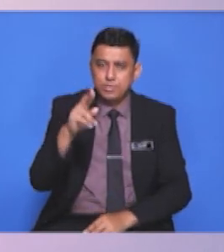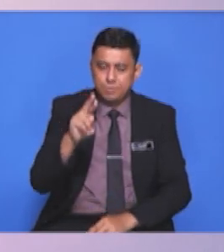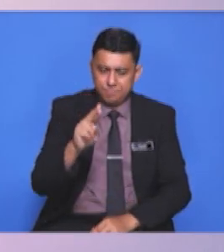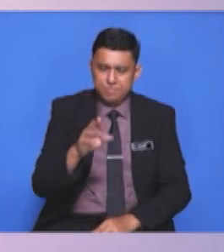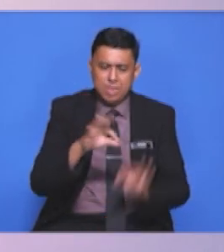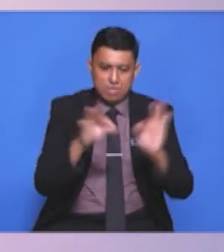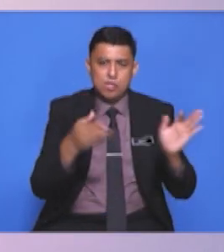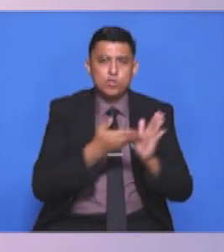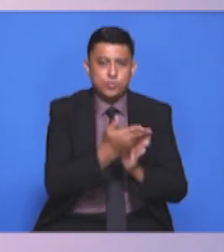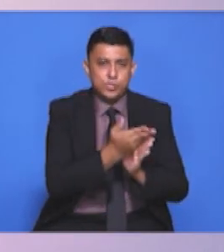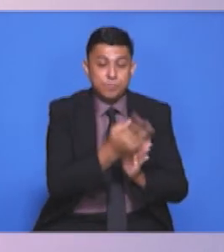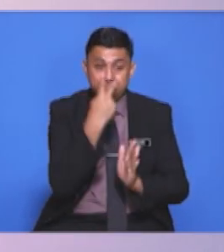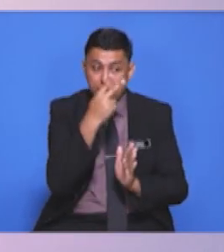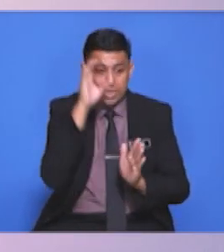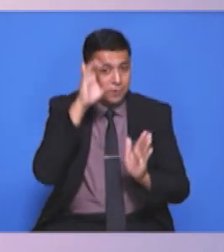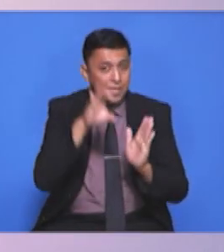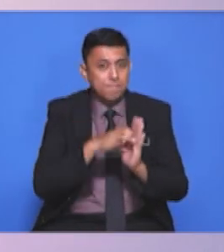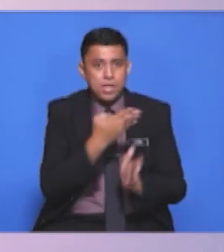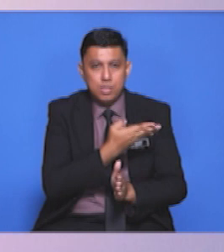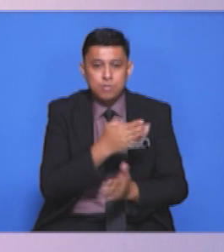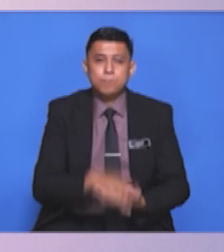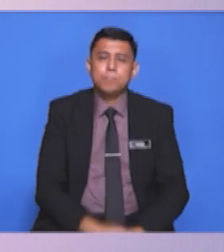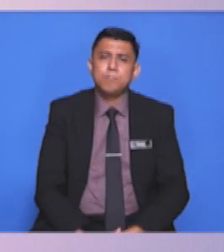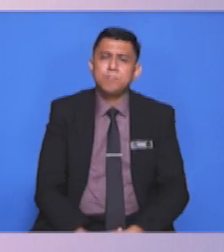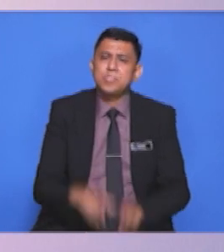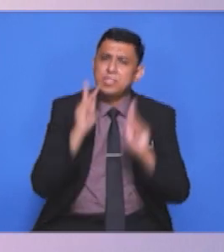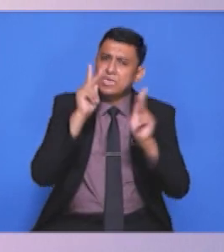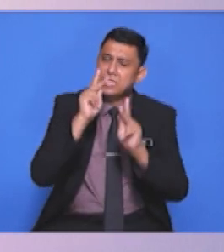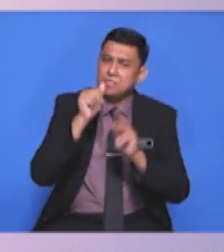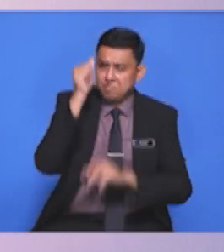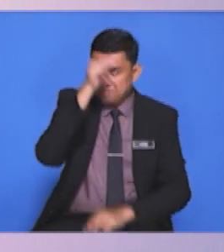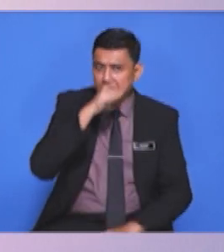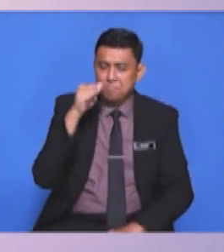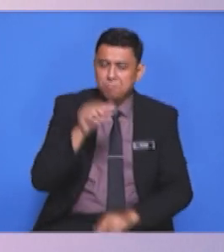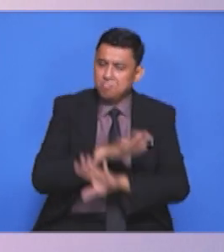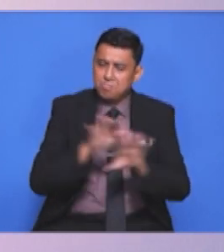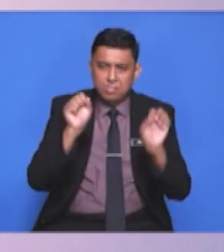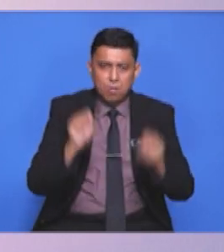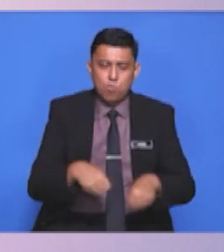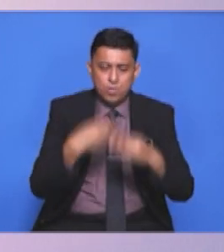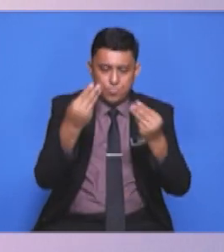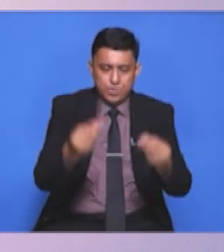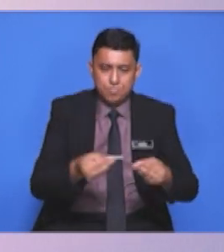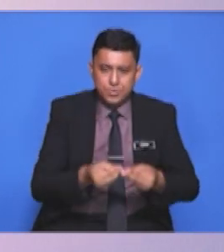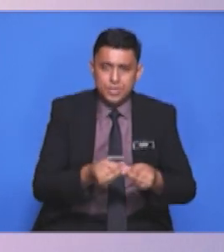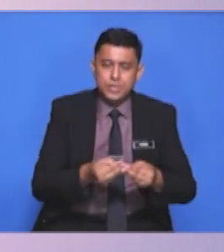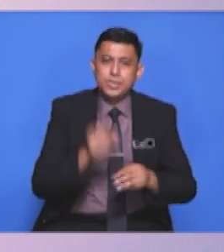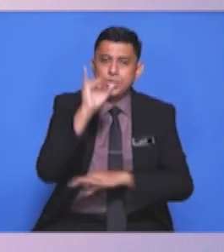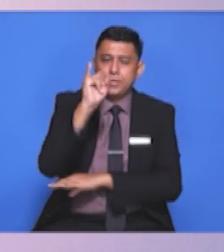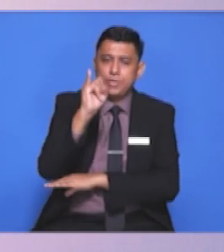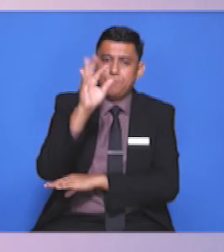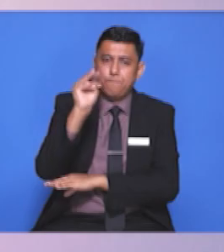saya sedang giat dijalankan kata adjective tidak boleh menerima imbuhan